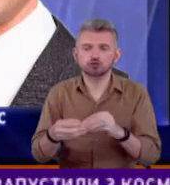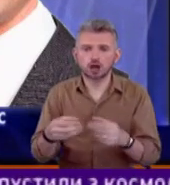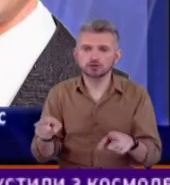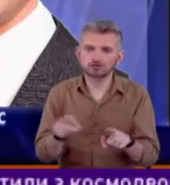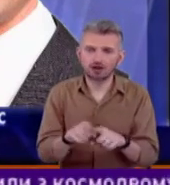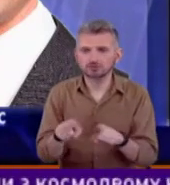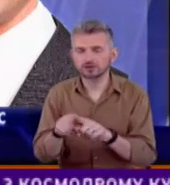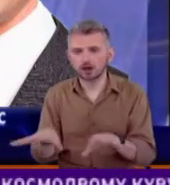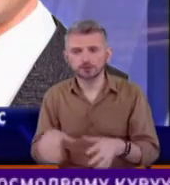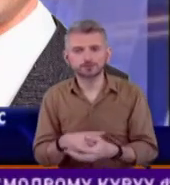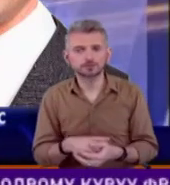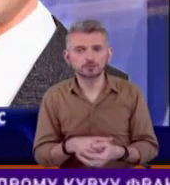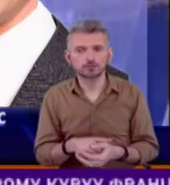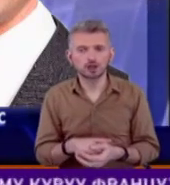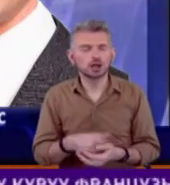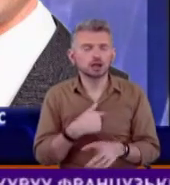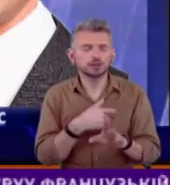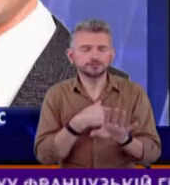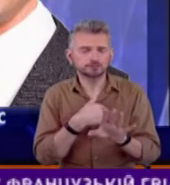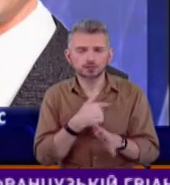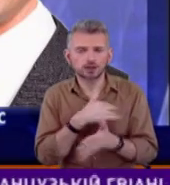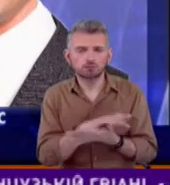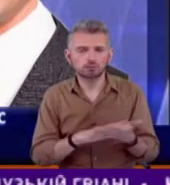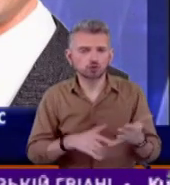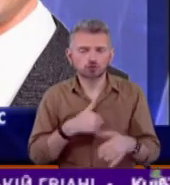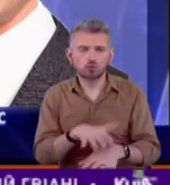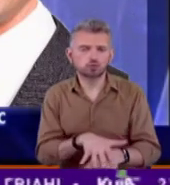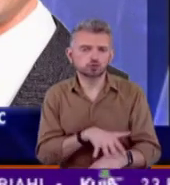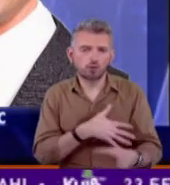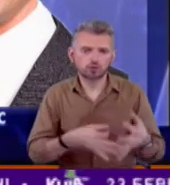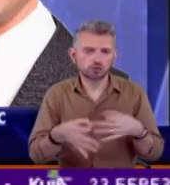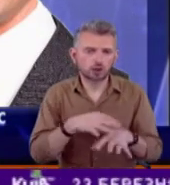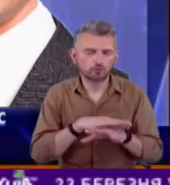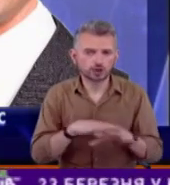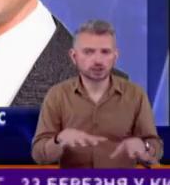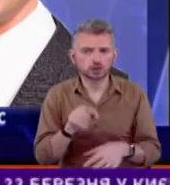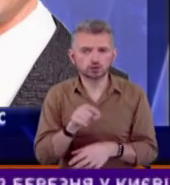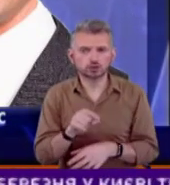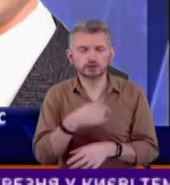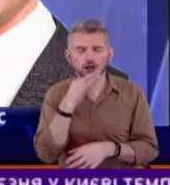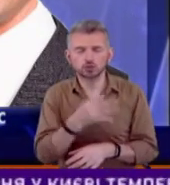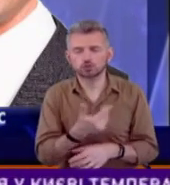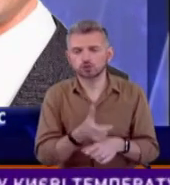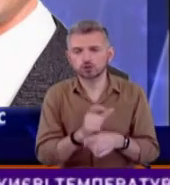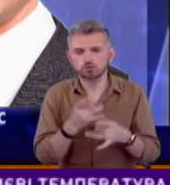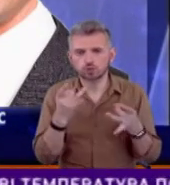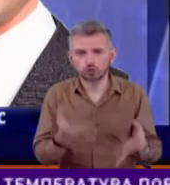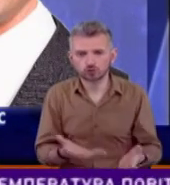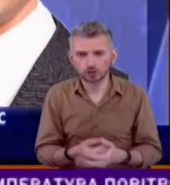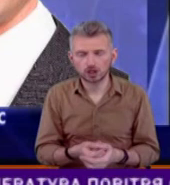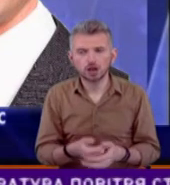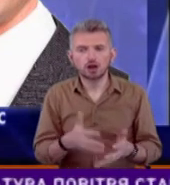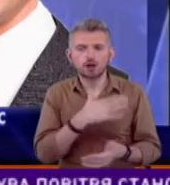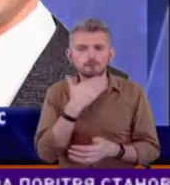не так на факті. Знаєте, пане Володимире, я перепрошую, щоб ми довго не говорили тут. Скажу вам дуже просто.